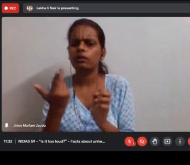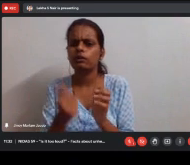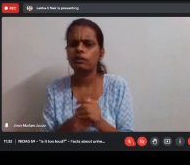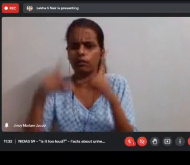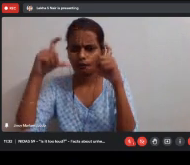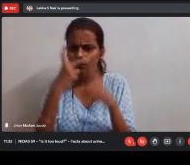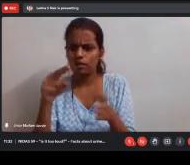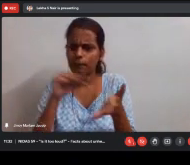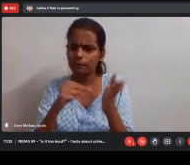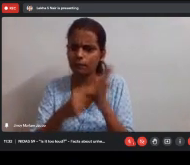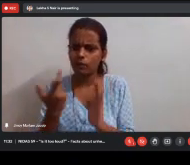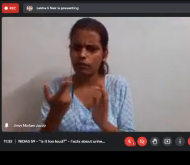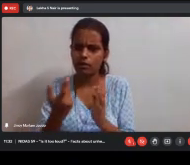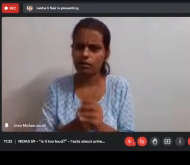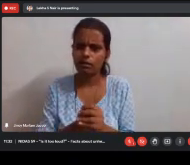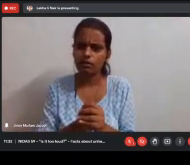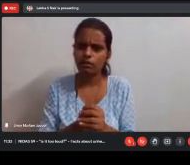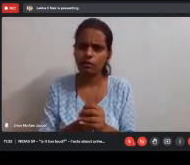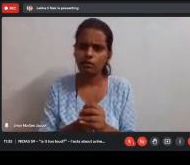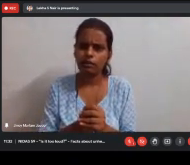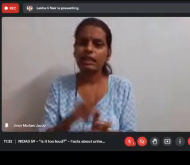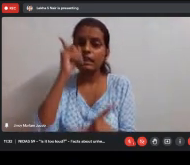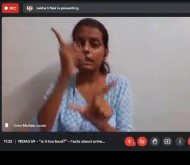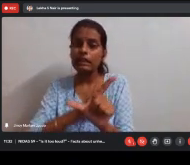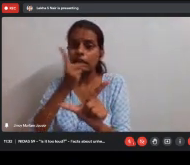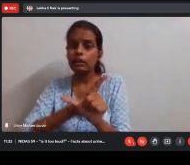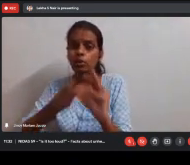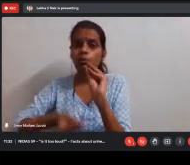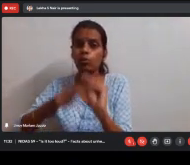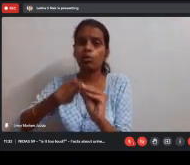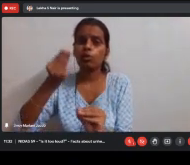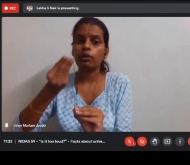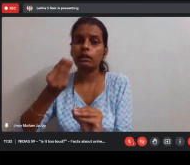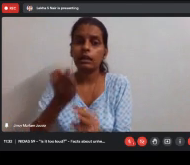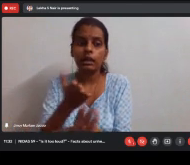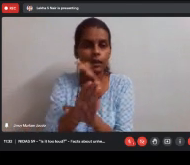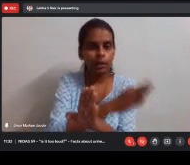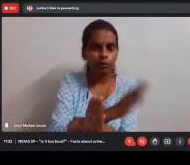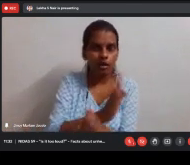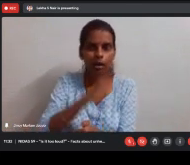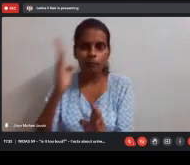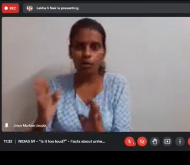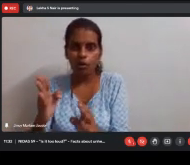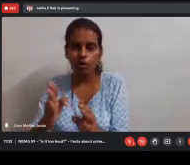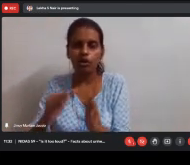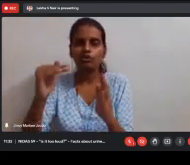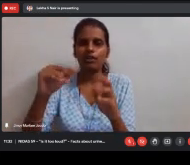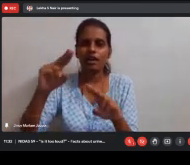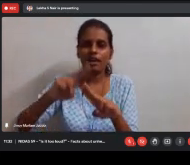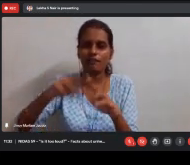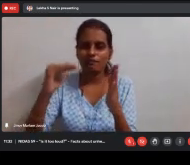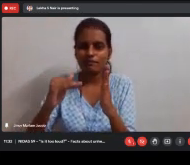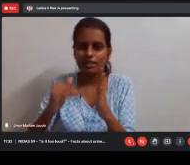പറയുന്നത് ഏകദേശം 30 മുതൽ 40 dB ആണ്. അതിൽ താഴോട്ടുള്ള ശബ്ദങ്ങൾ അദ്ദേഹത്തിന് കേൾക്കാൻ കഴിയുന്നില്ല. സോ ഇതൊന്ന് ഇത്